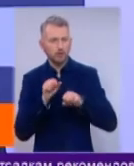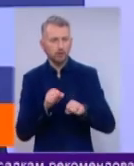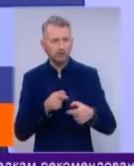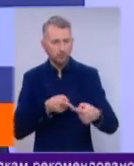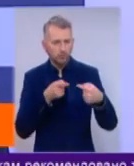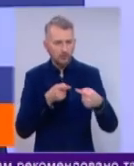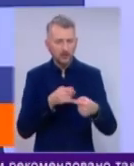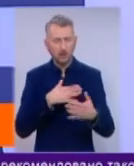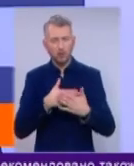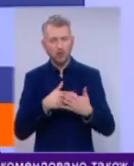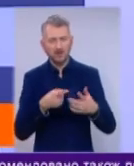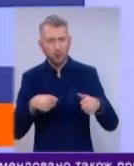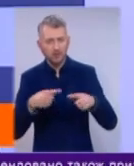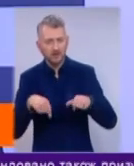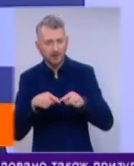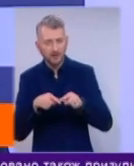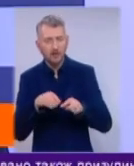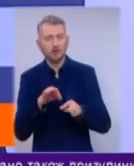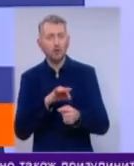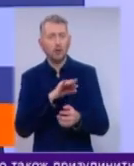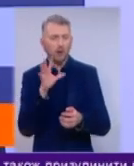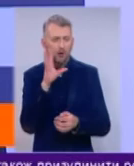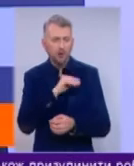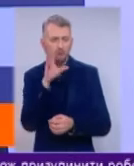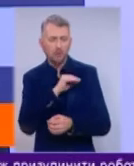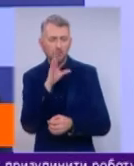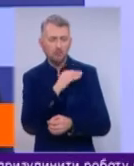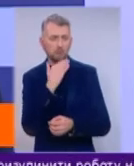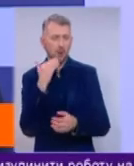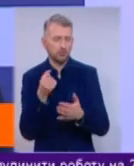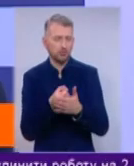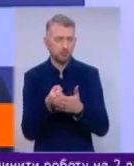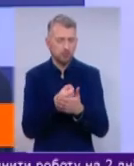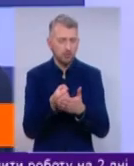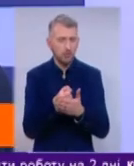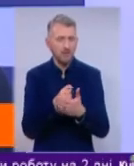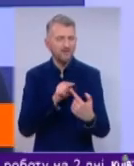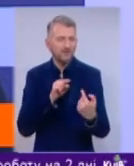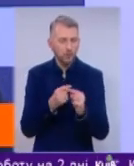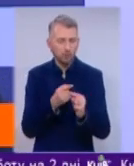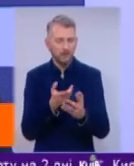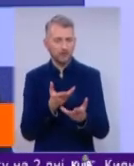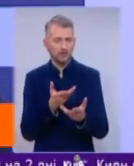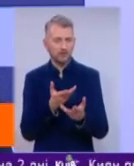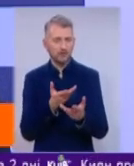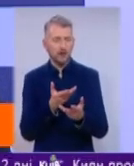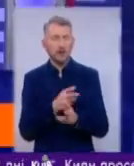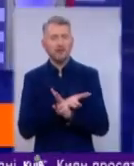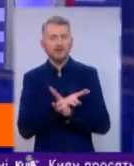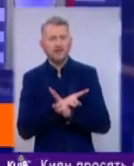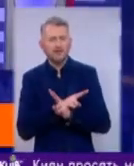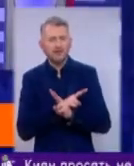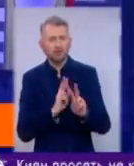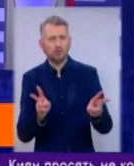патріотично-опозиційних, і там громадських організацій, то вдавалося багато речей проштовхнути всупереч. Ви знаєте, ніхто,